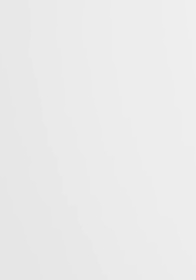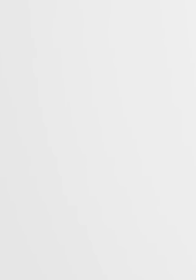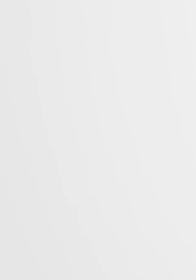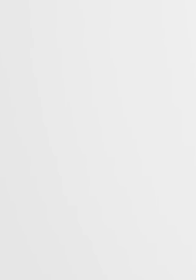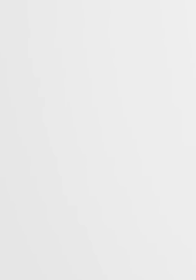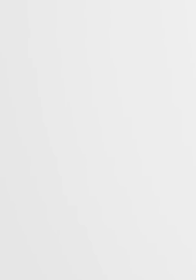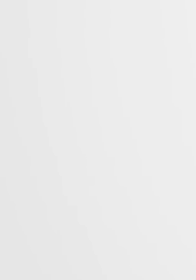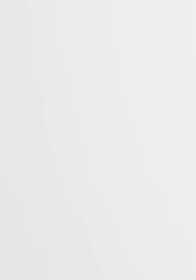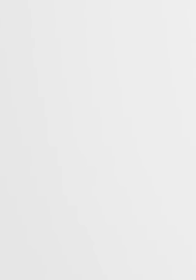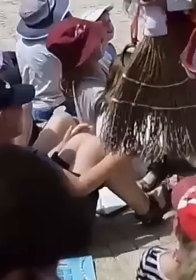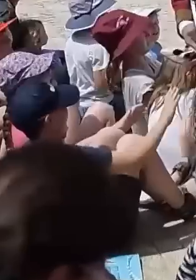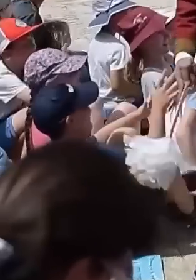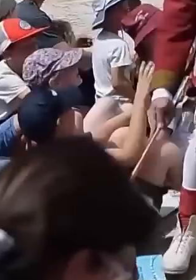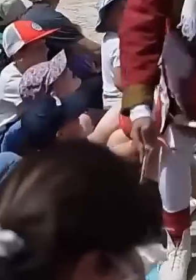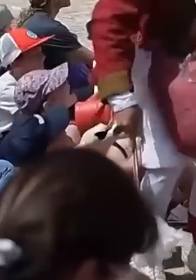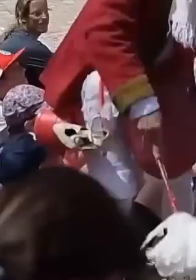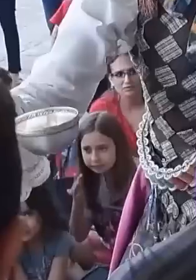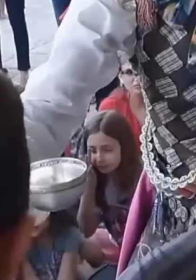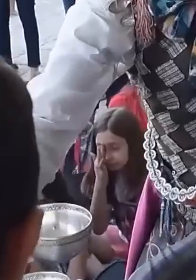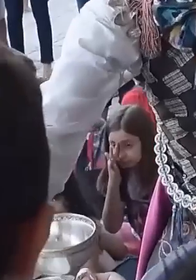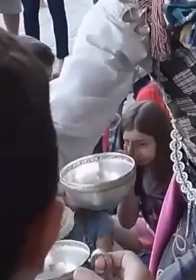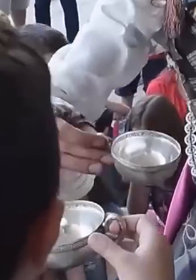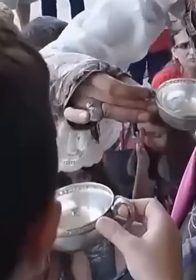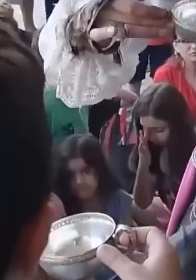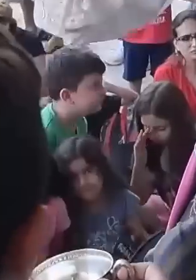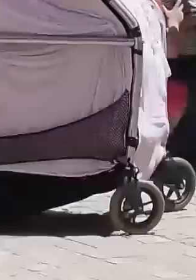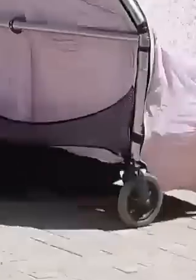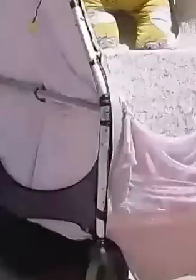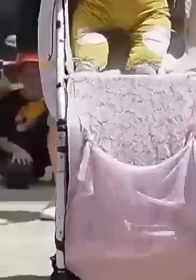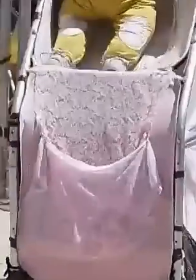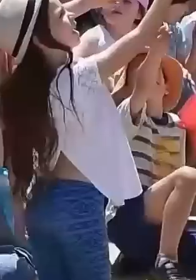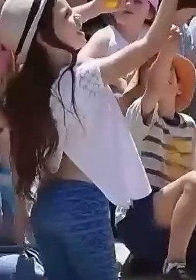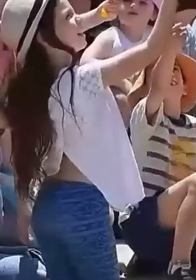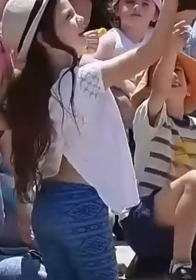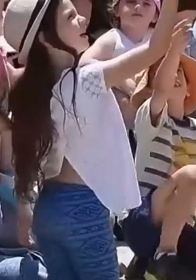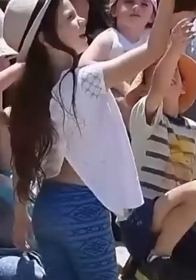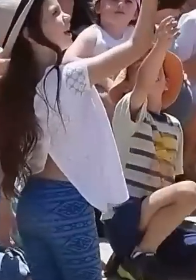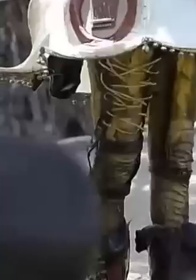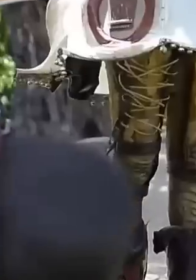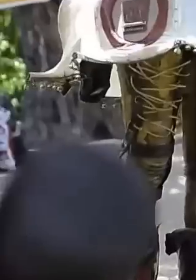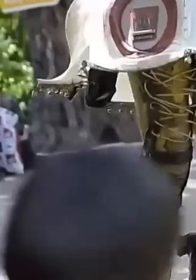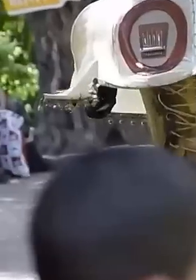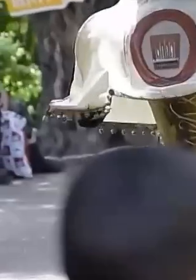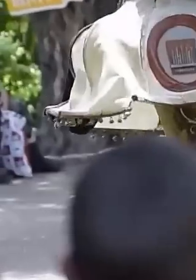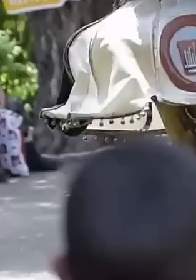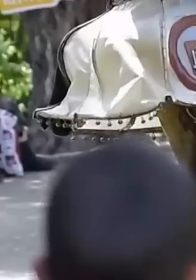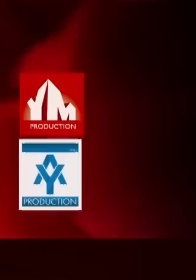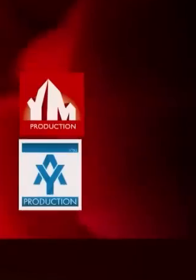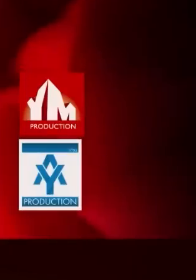התחזית בחסות. פסטיבל חיפה הבינלאומי להצגות ילדים. חול המועד פסח בתיאטרון